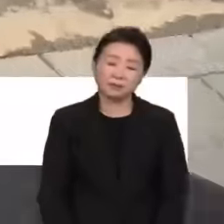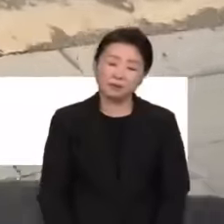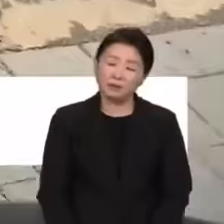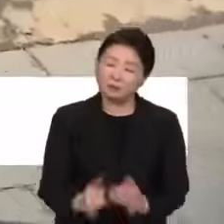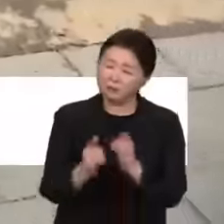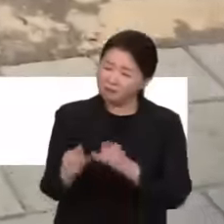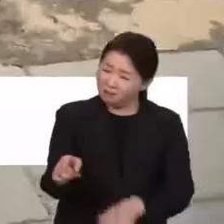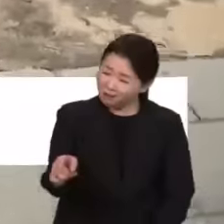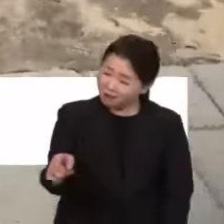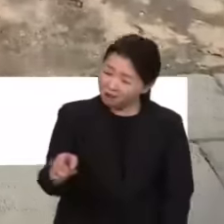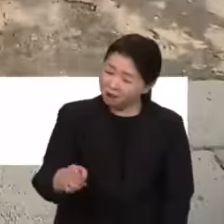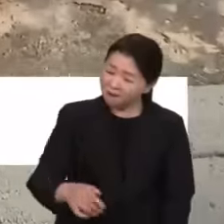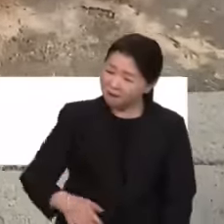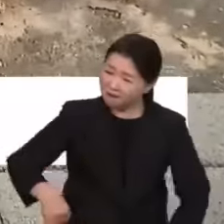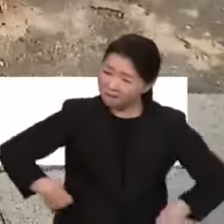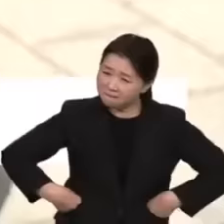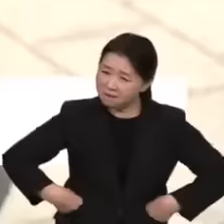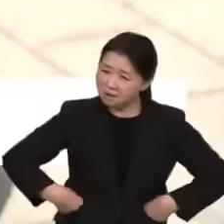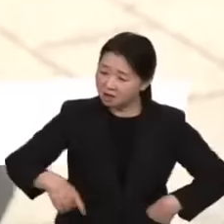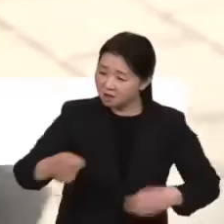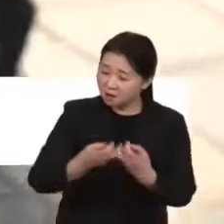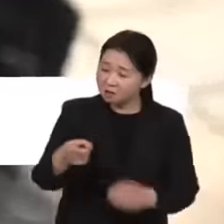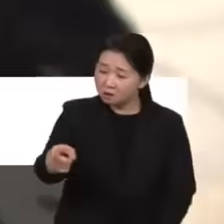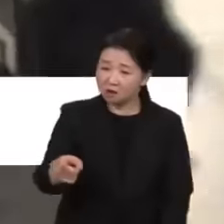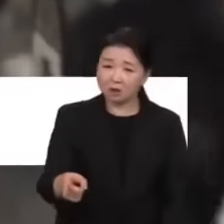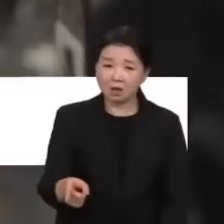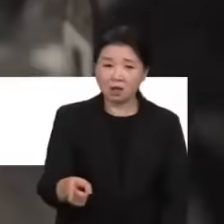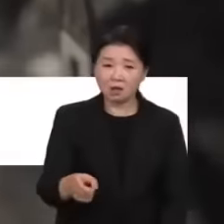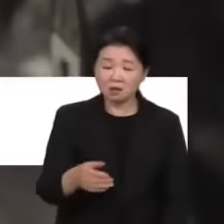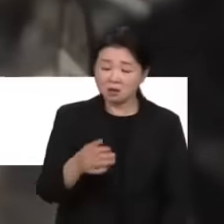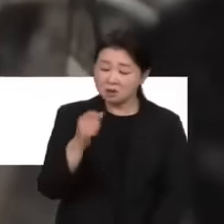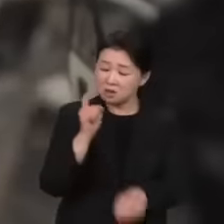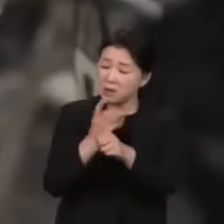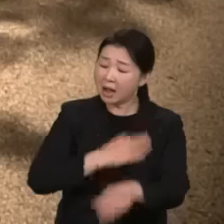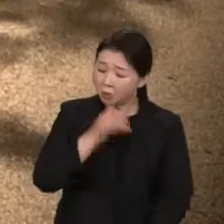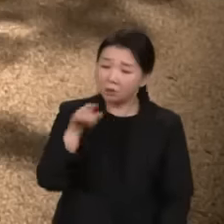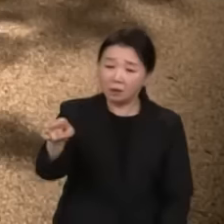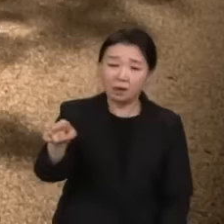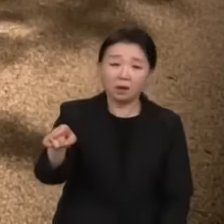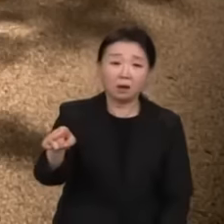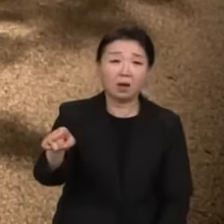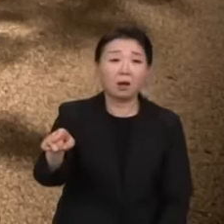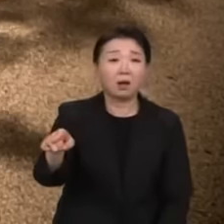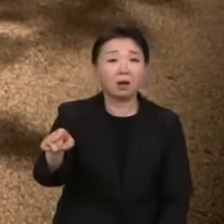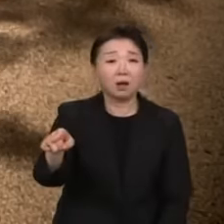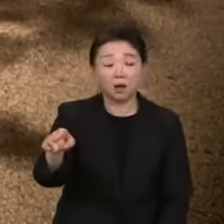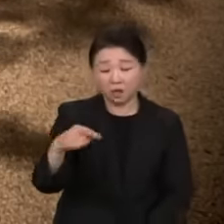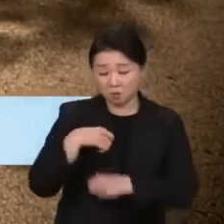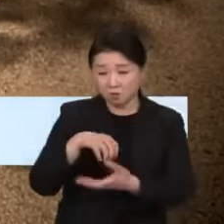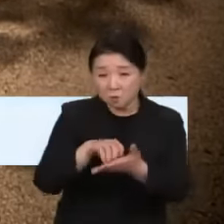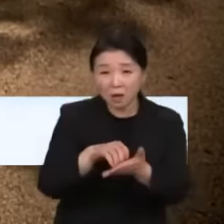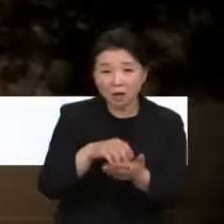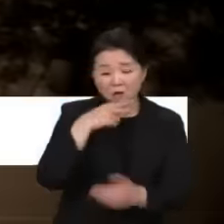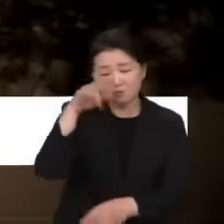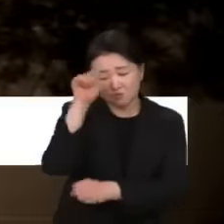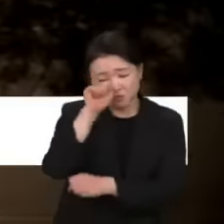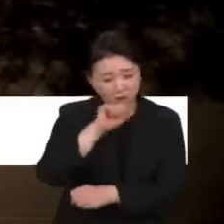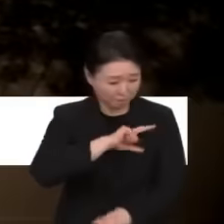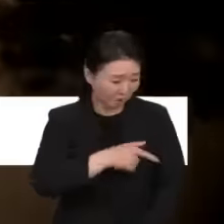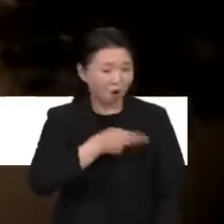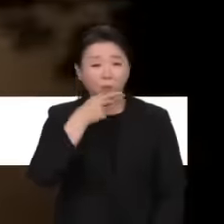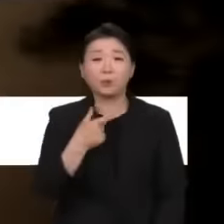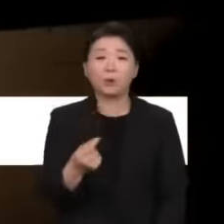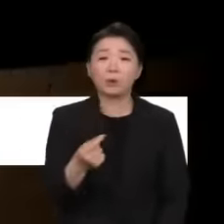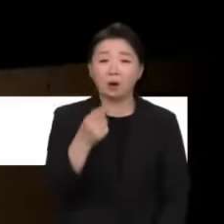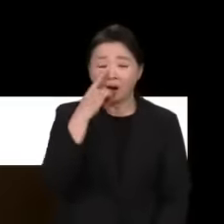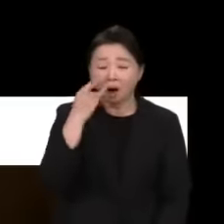있나. 그냥 작정하고 알고 있었다는 거잖아요, 자기. 입대 전 음주운전으로 무면허였는데